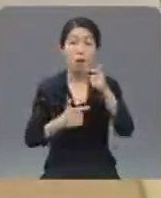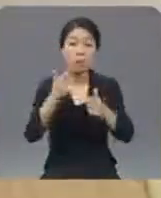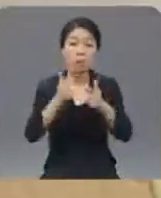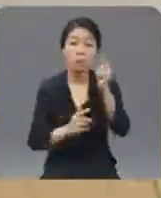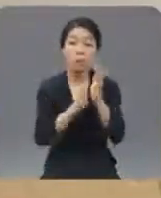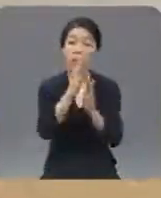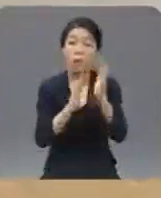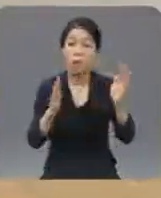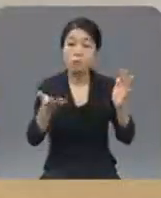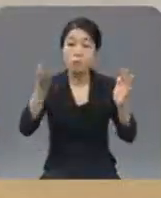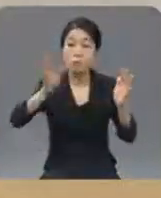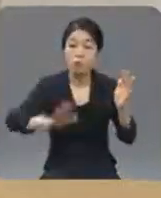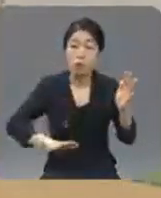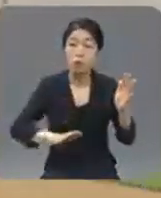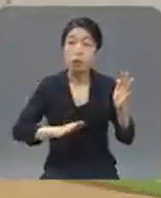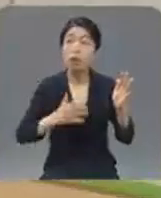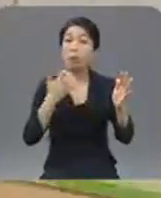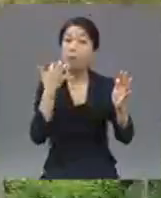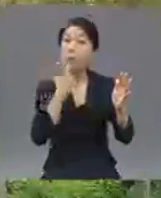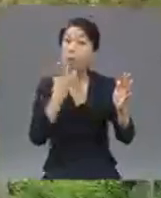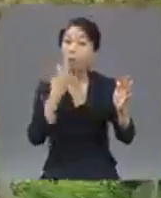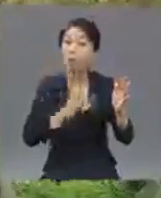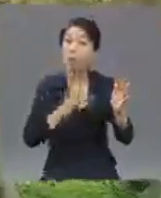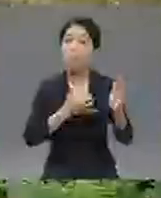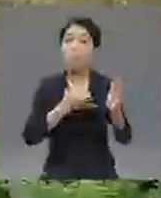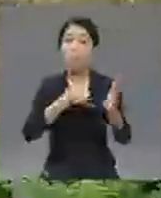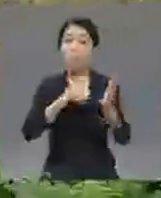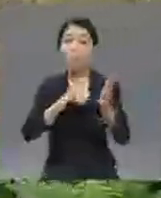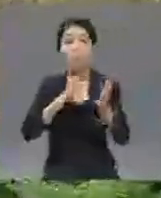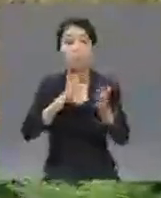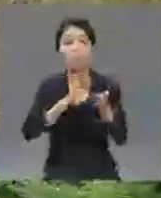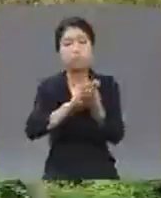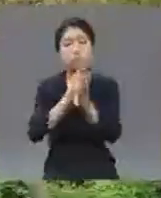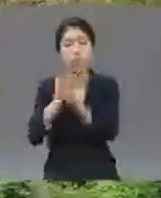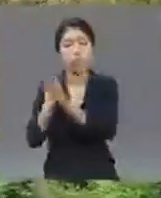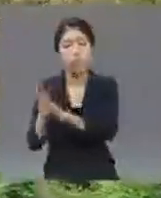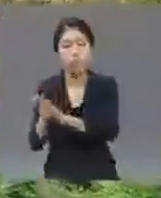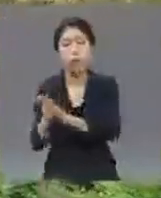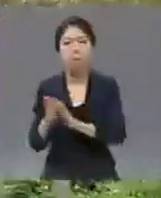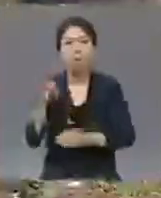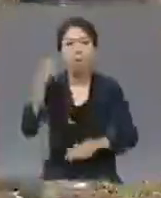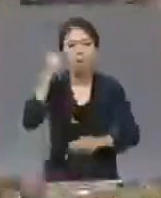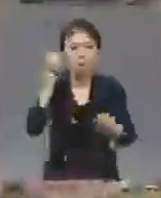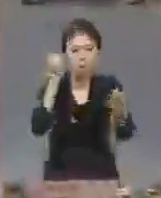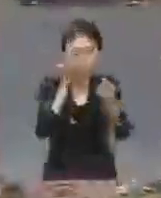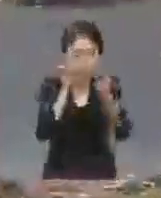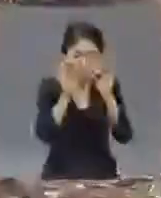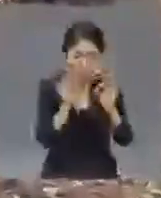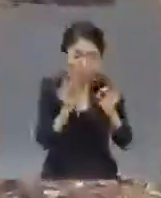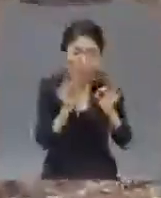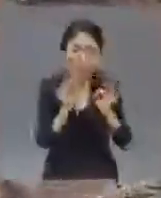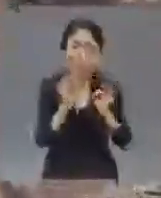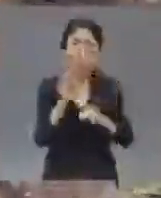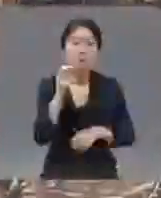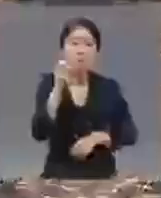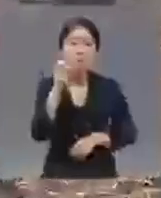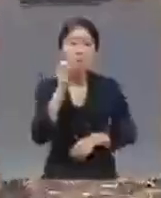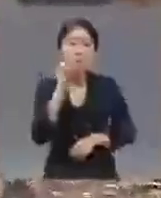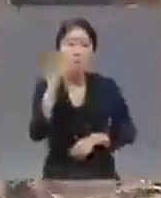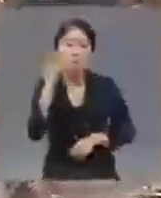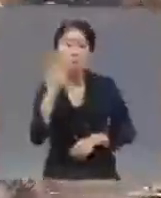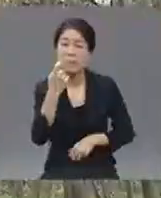단풍이든 것처럼 울긋불긋합니다 가까이서 보니 솔잎이 누렇게 변하고 가지는 말라